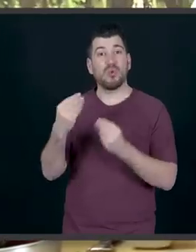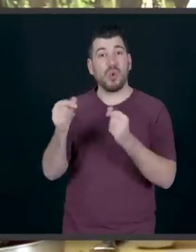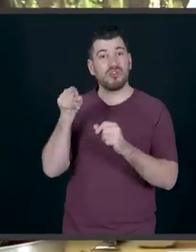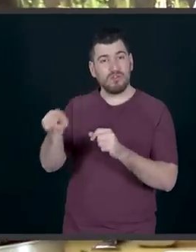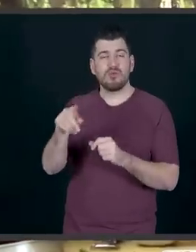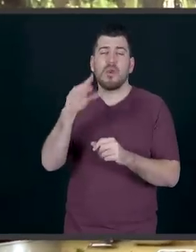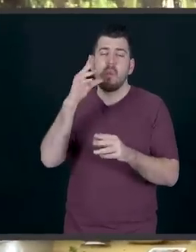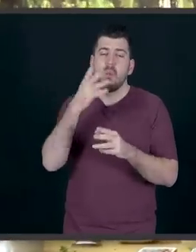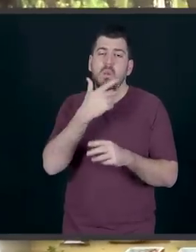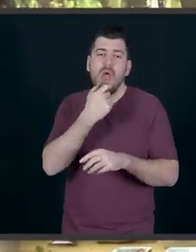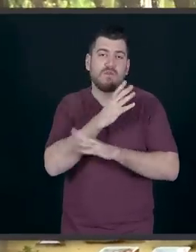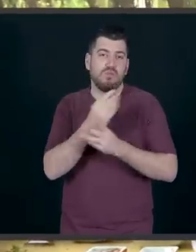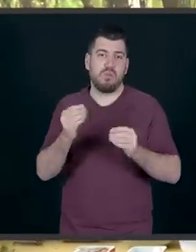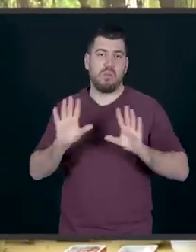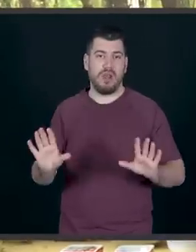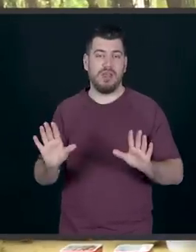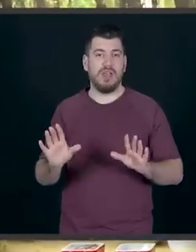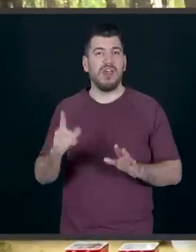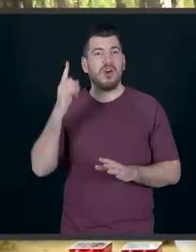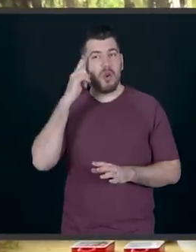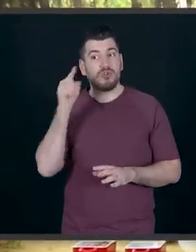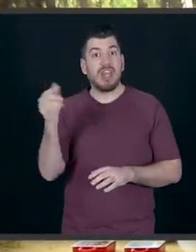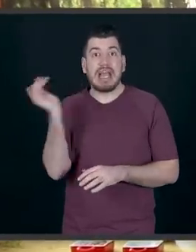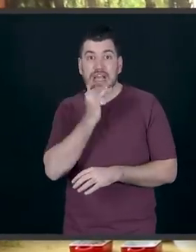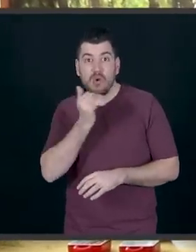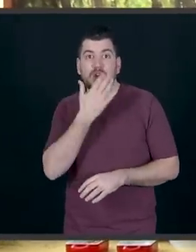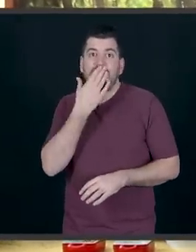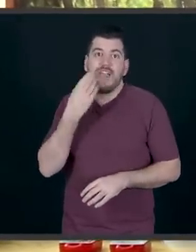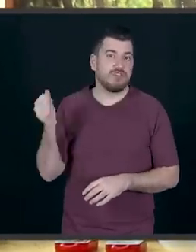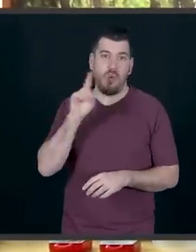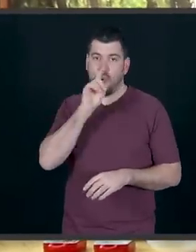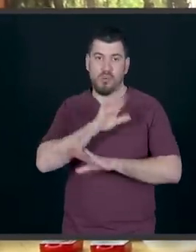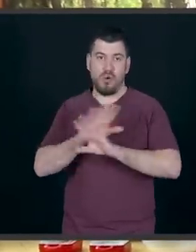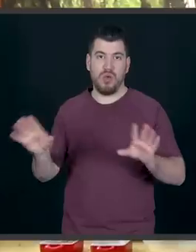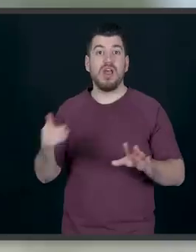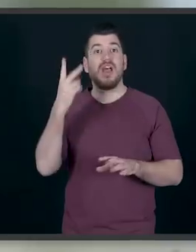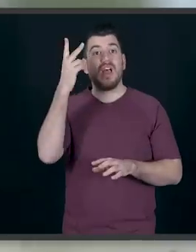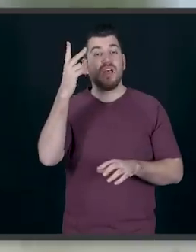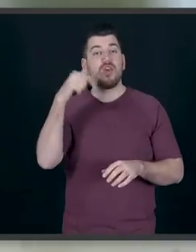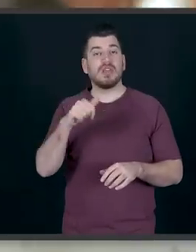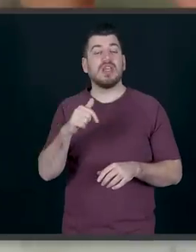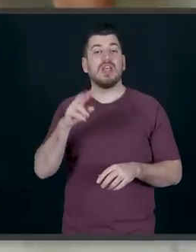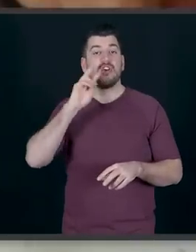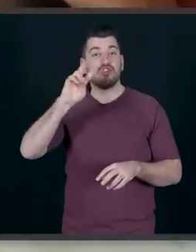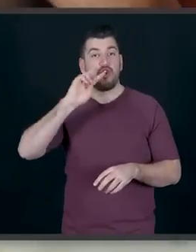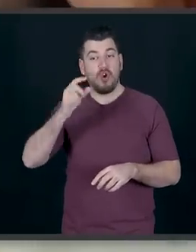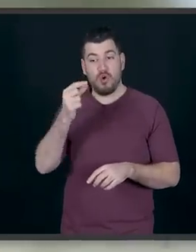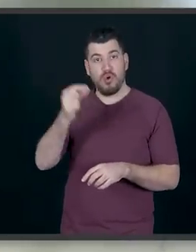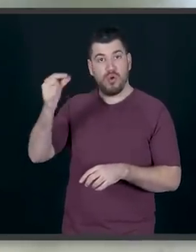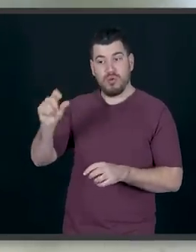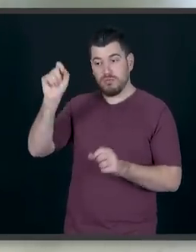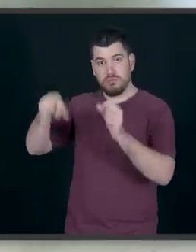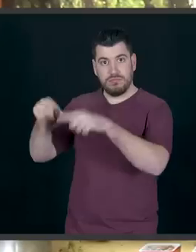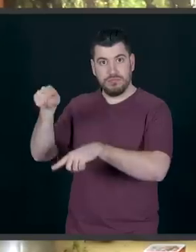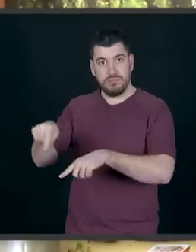πολύ ιδιαίτερος τρόπος. Ουσιαστικά μπορείς να κάνεις το πιο γρήγορο και γευστικό κοτόπουλο που υπάρχει. Δύο σκελίδες σκόρδο μέσα. Και για να δούμε και το